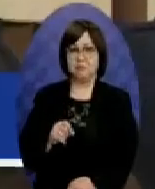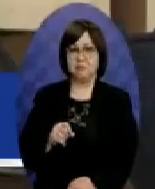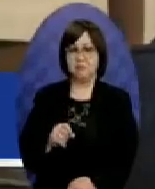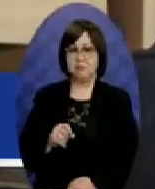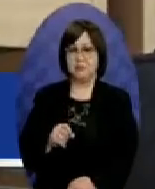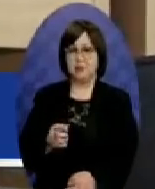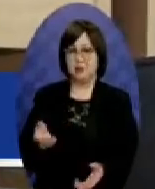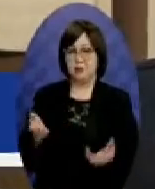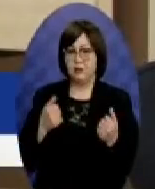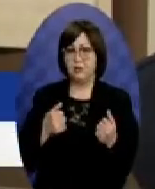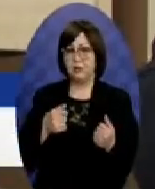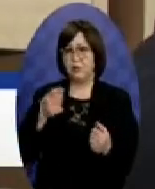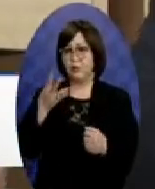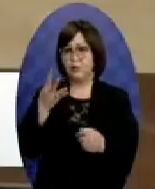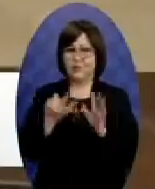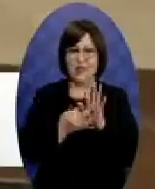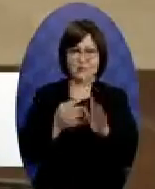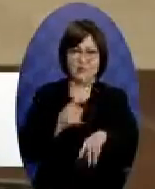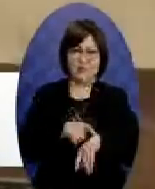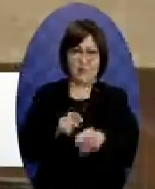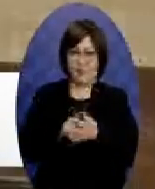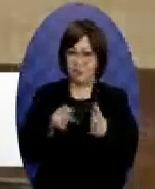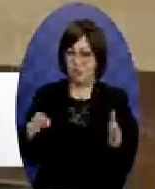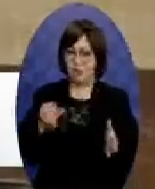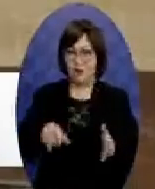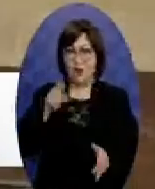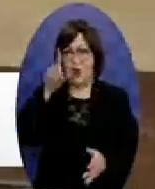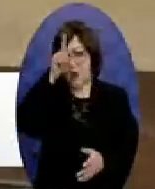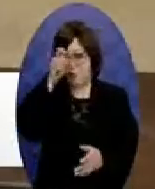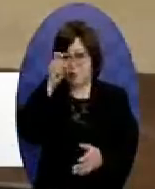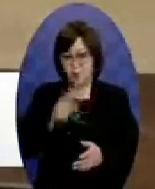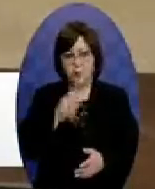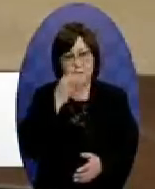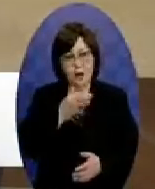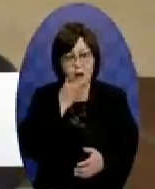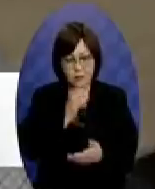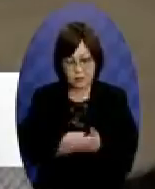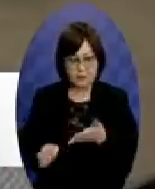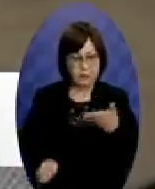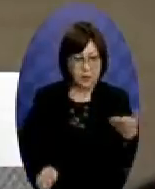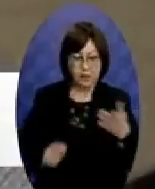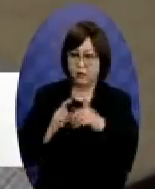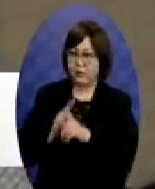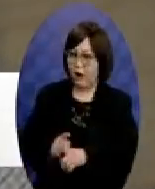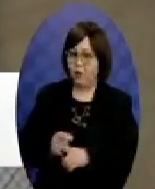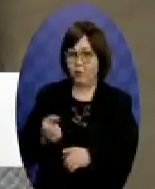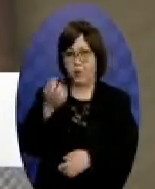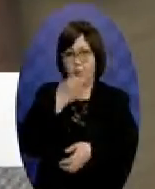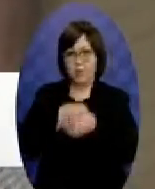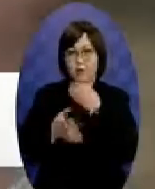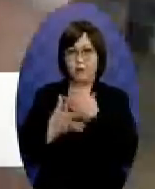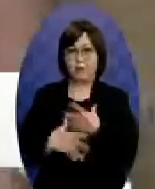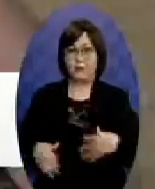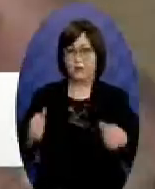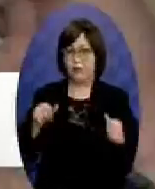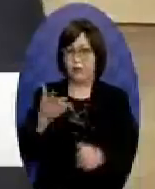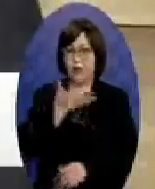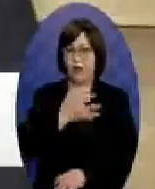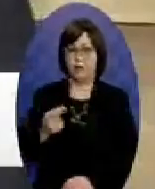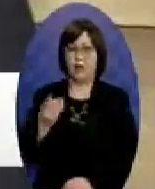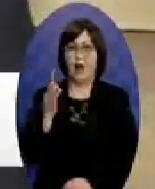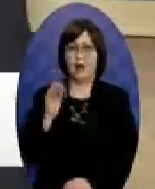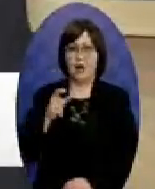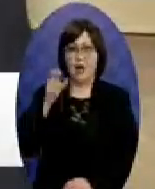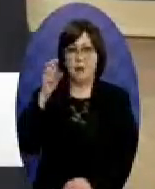тэмдэг илэрснээс хойш 48 цагийн дотор эмчийн зааврыг энэ имийг хэрэглэх шаардлагатай юм байна. Өнөөдөр 500 хайрцагийн бэлгэлсэн бол удахгүй